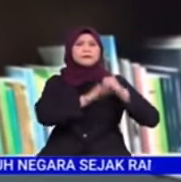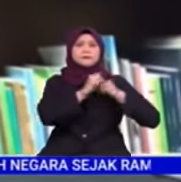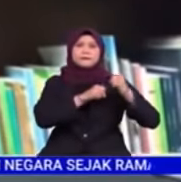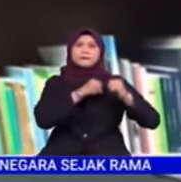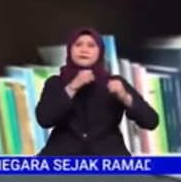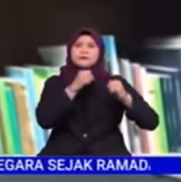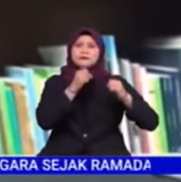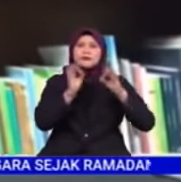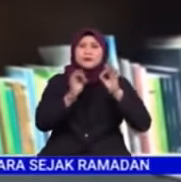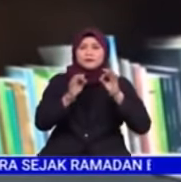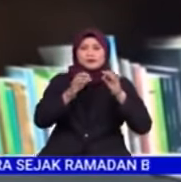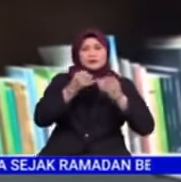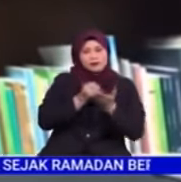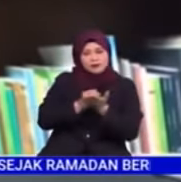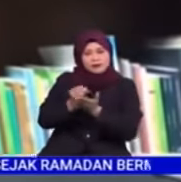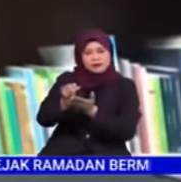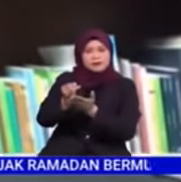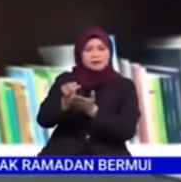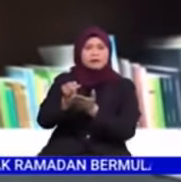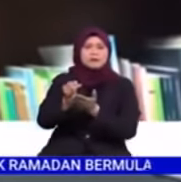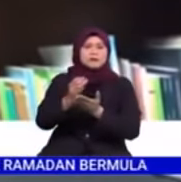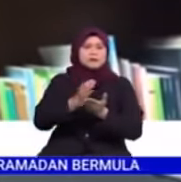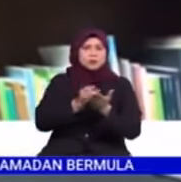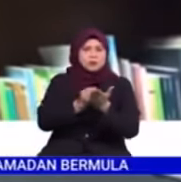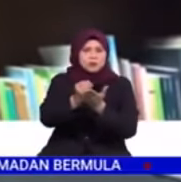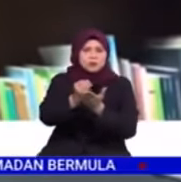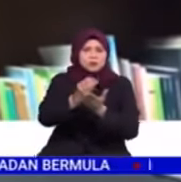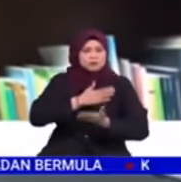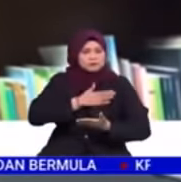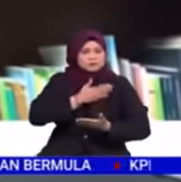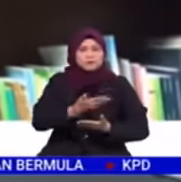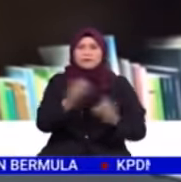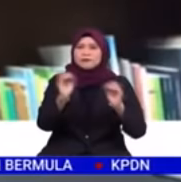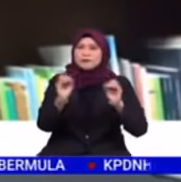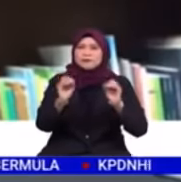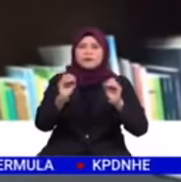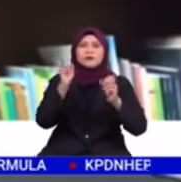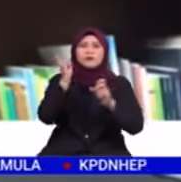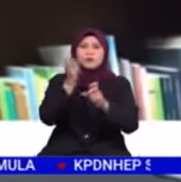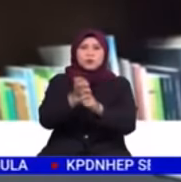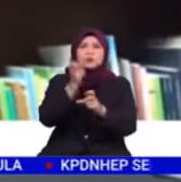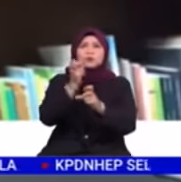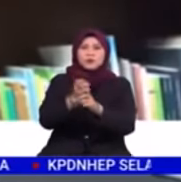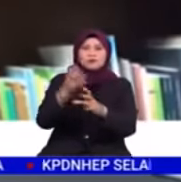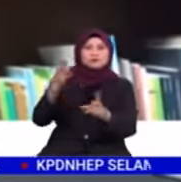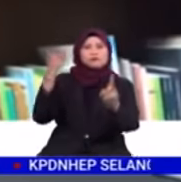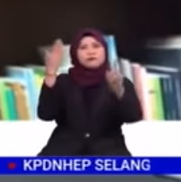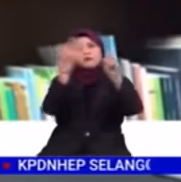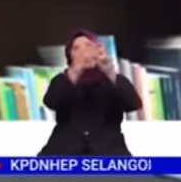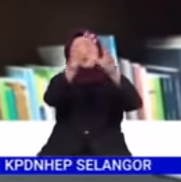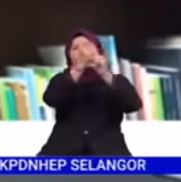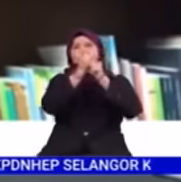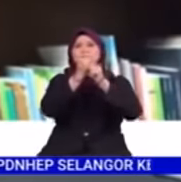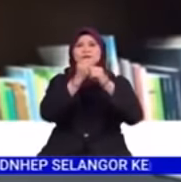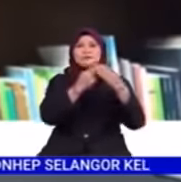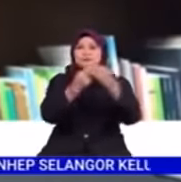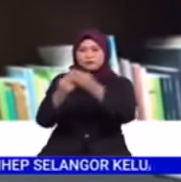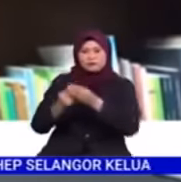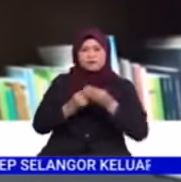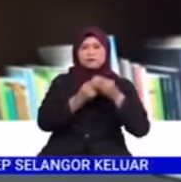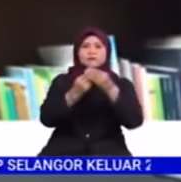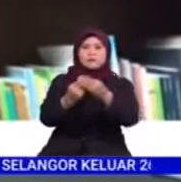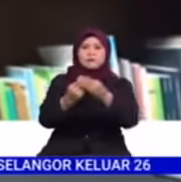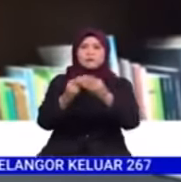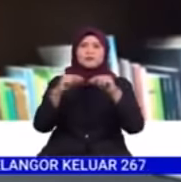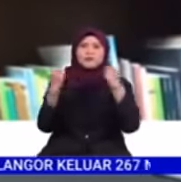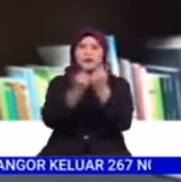jika keikhlasan kejujuran cadang maka sukarlah untuk kita mencapai tahap untuk merapatkan curang diantara